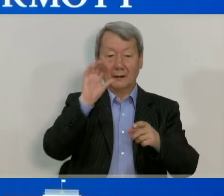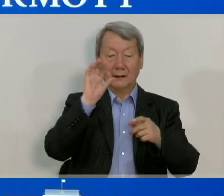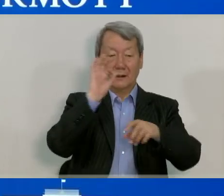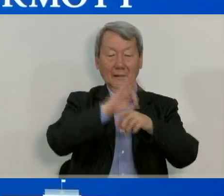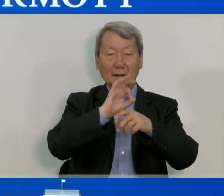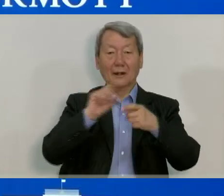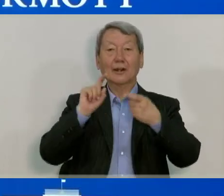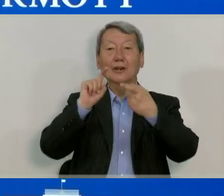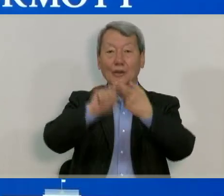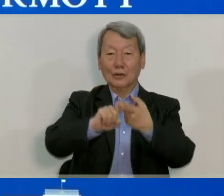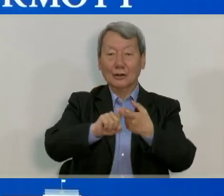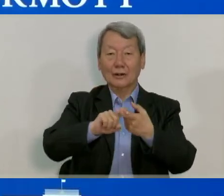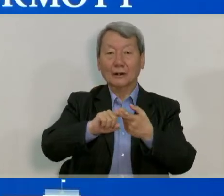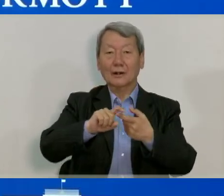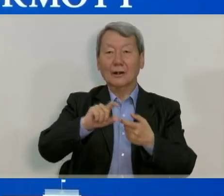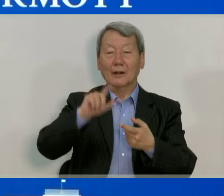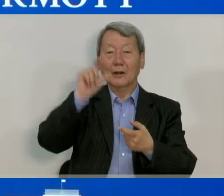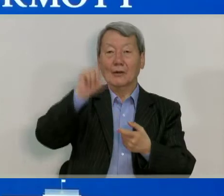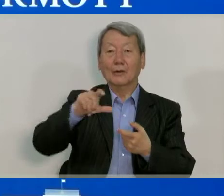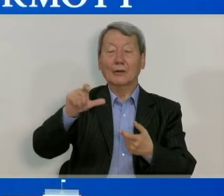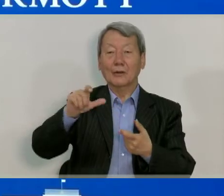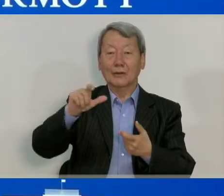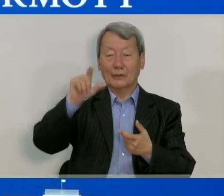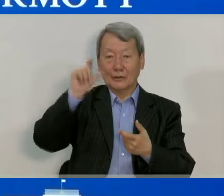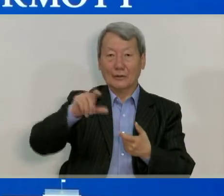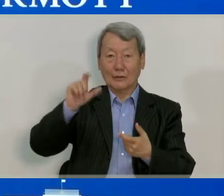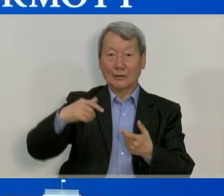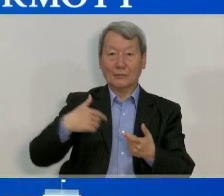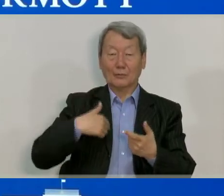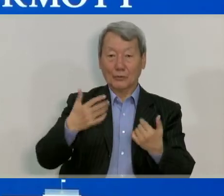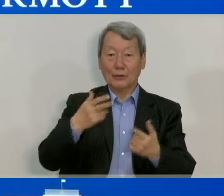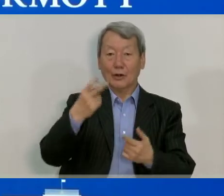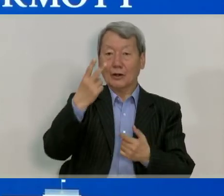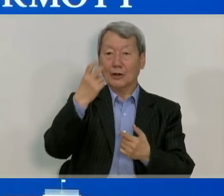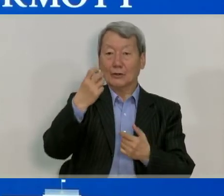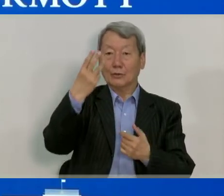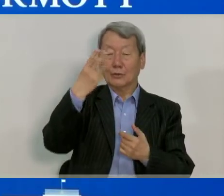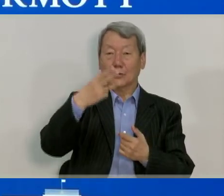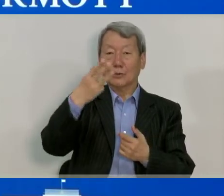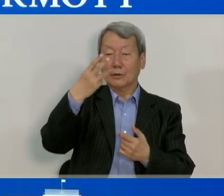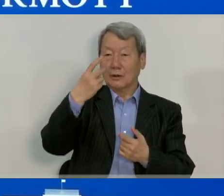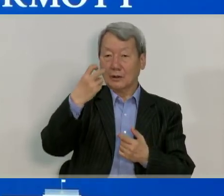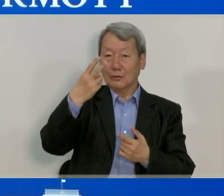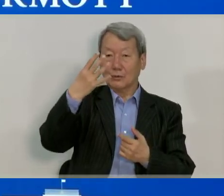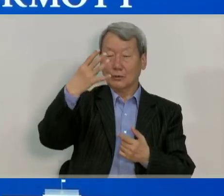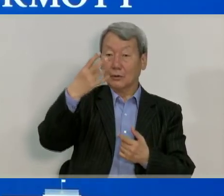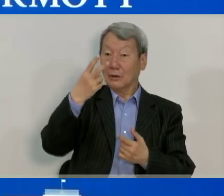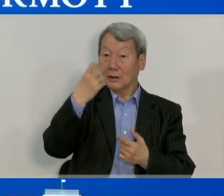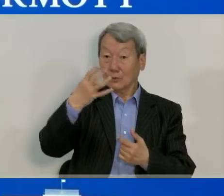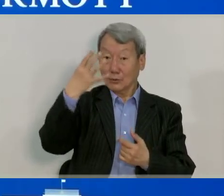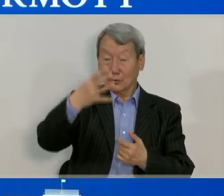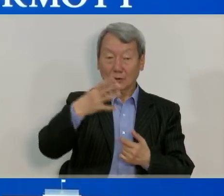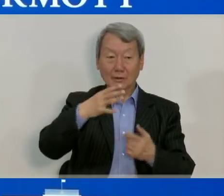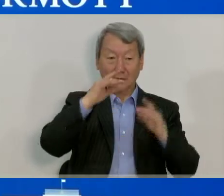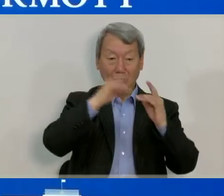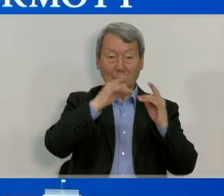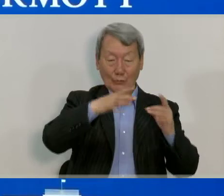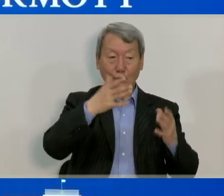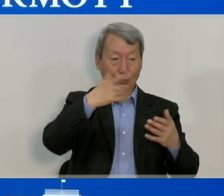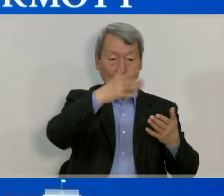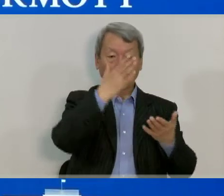COVID-19 менен ооруп калган, жабыркап калган кишилерди 204 койкага кабыл алуу каралган,